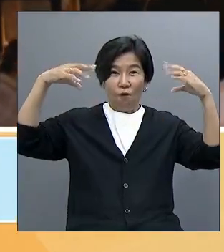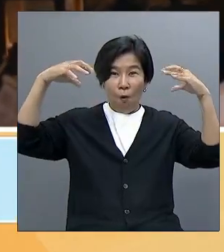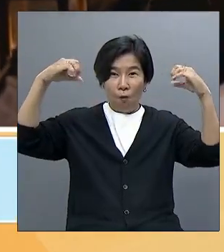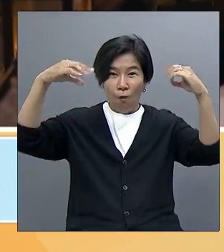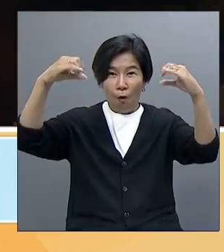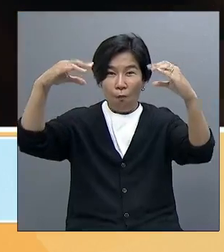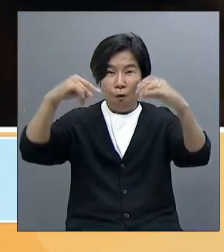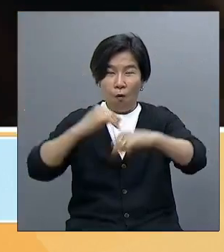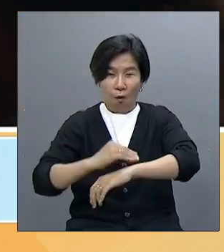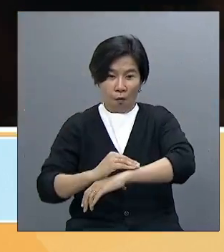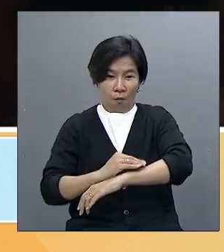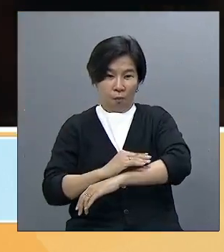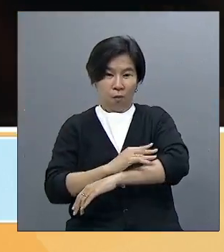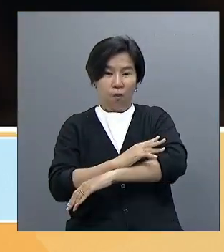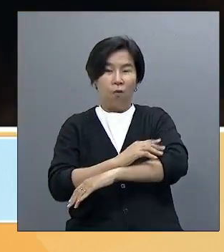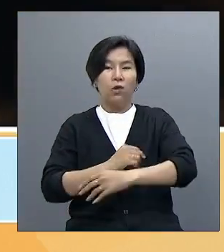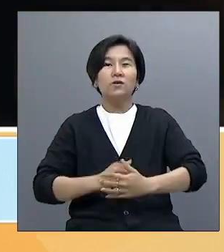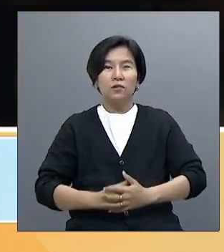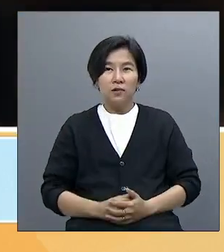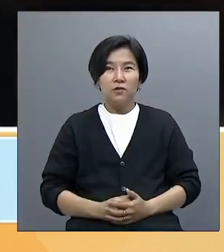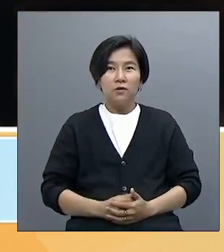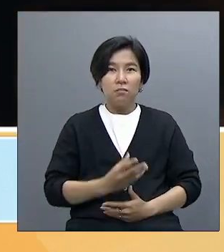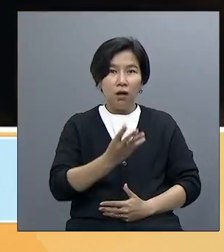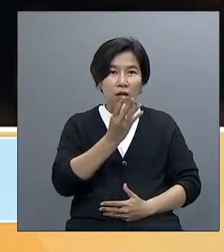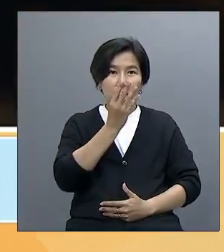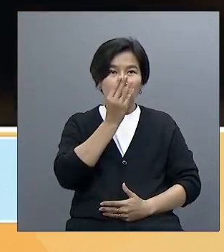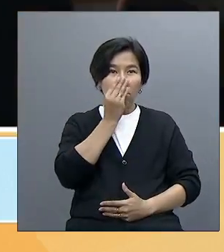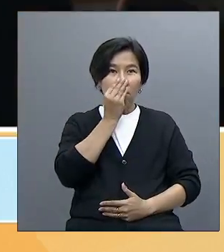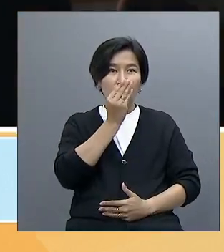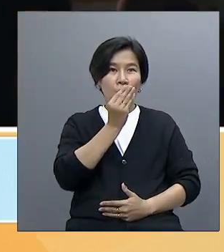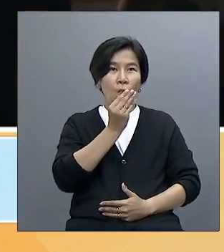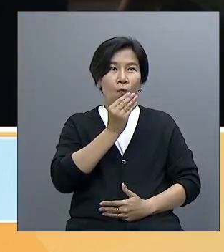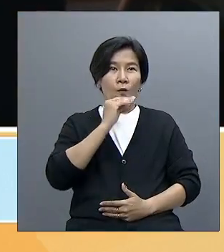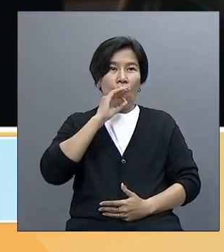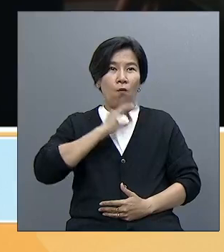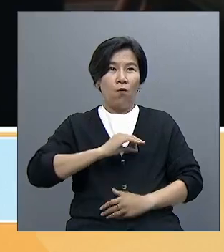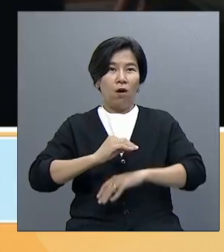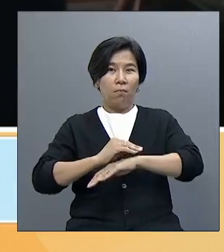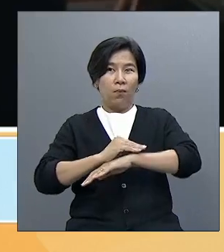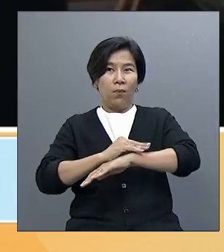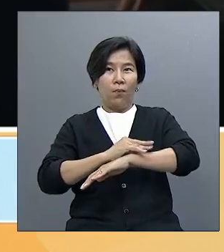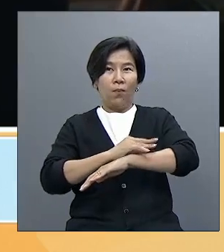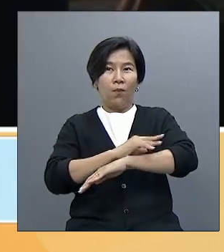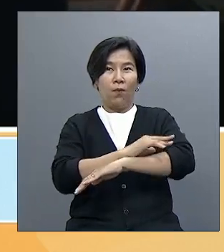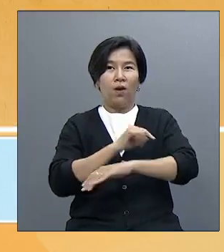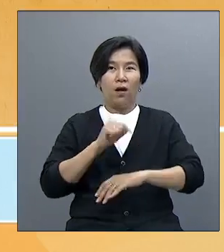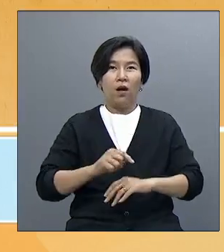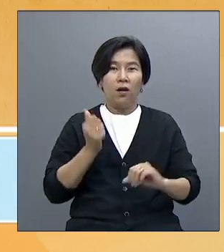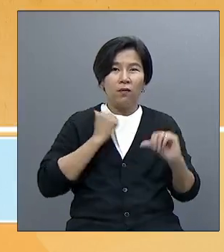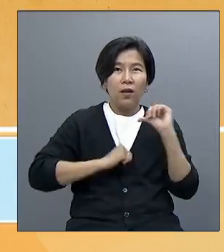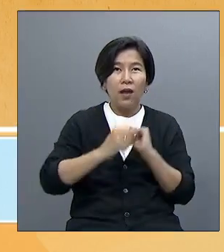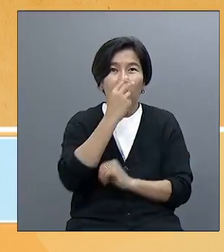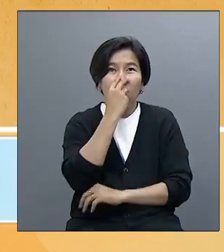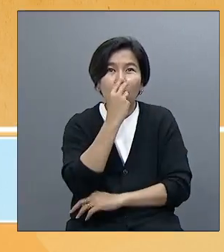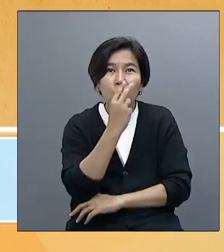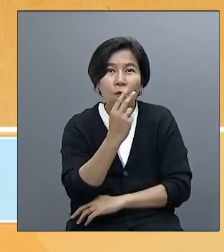ราฟังแล้วยังขนลุก เ ลยนะ ม ี ความส ึ กเหมือนเราอินเข้าไปในนั้นอ่ ะ เหมือนเรานั่งอยู่เหมือนเราเป็นข้าราชบริพารตัวน้อยๆนั่งเฝ้า